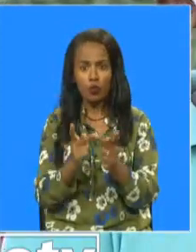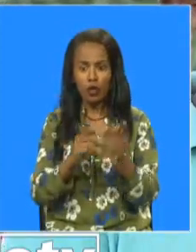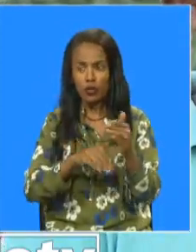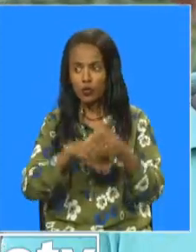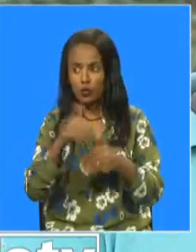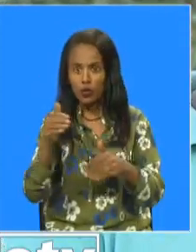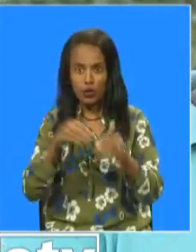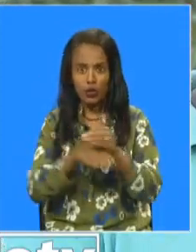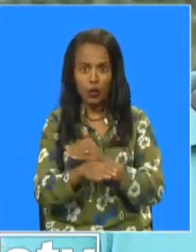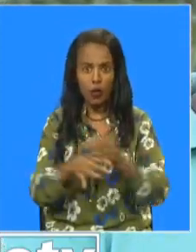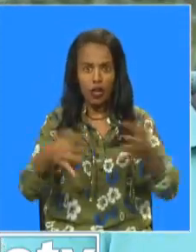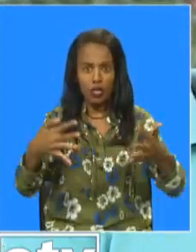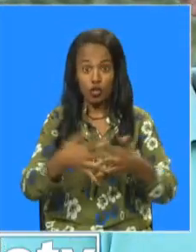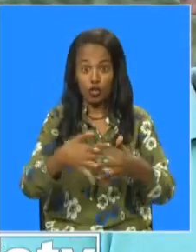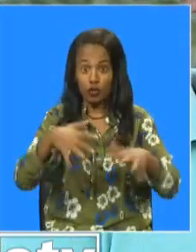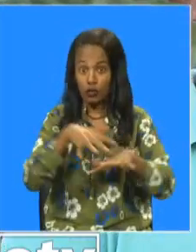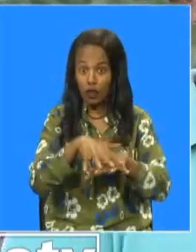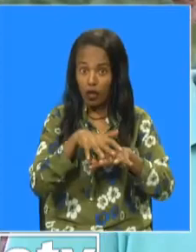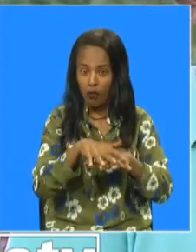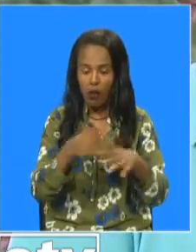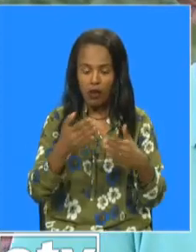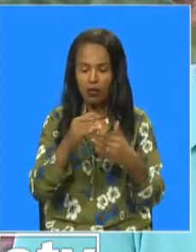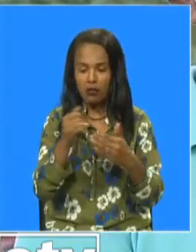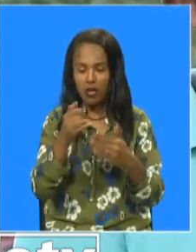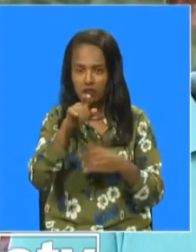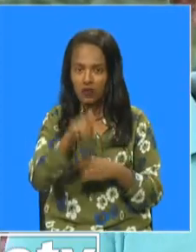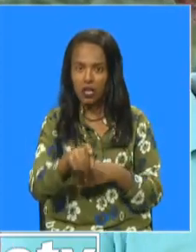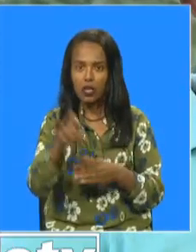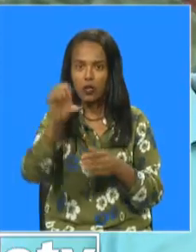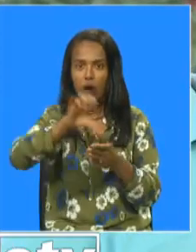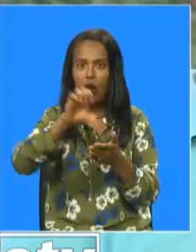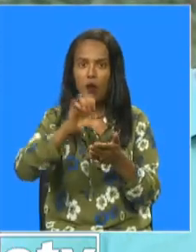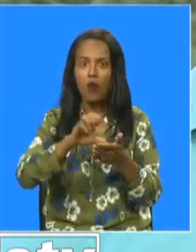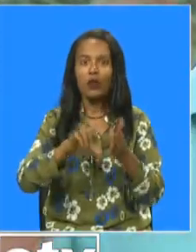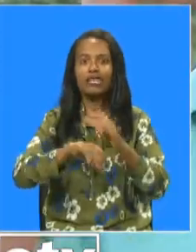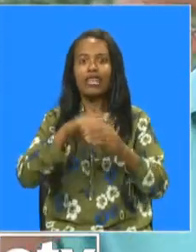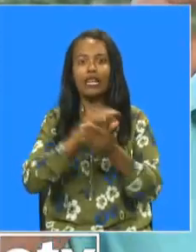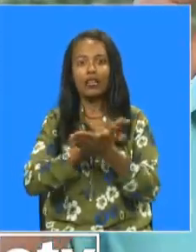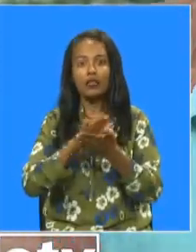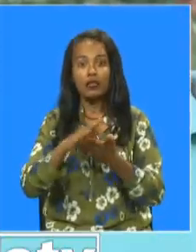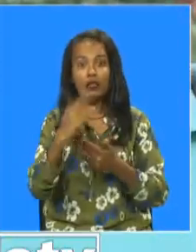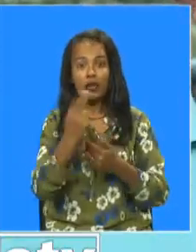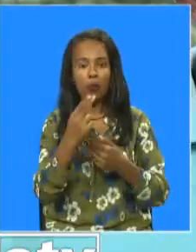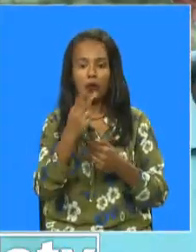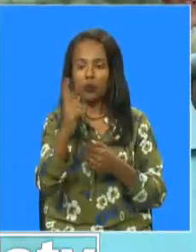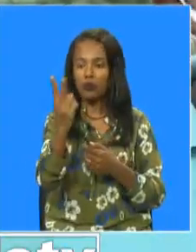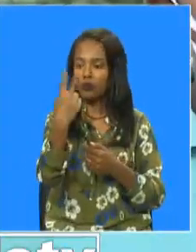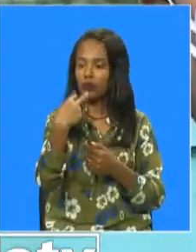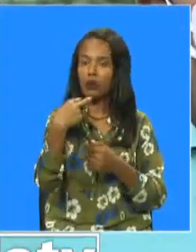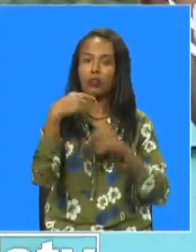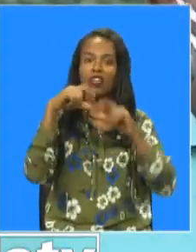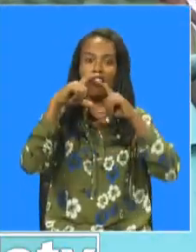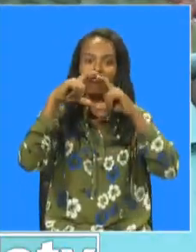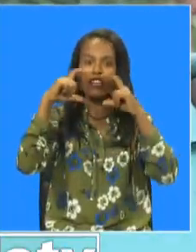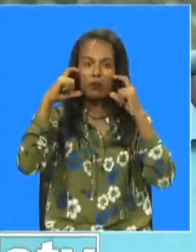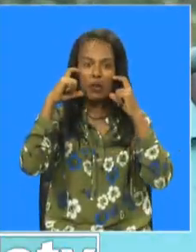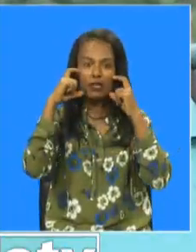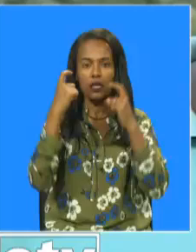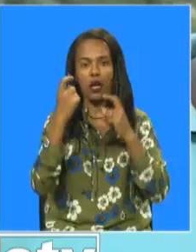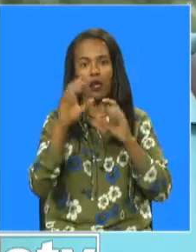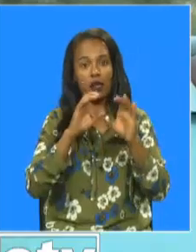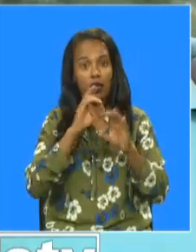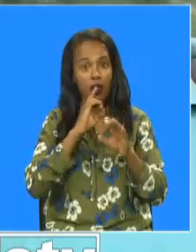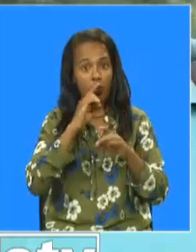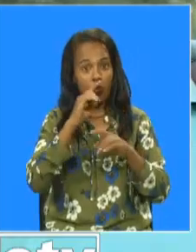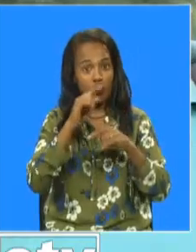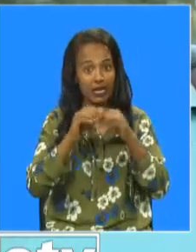ስትወጣ ስገባ እጄን እታጠባለሁ። እንዳስፈላጊነቱ አልኮል እና ሳኒታይዘር እጠቀማለሁ። እንደምታየው ፌስ ማስክ አድርጌ ነው ምዞረው።